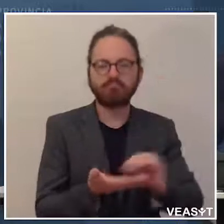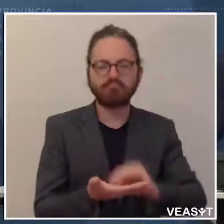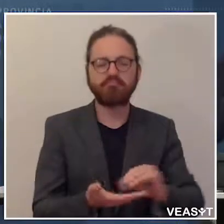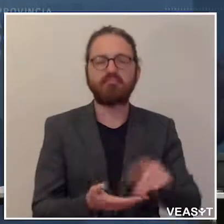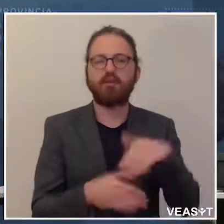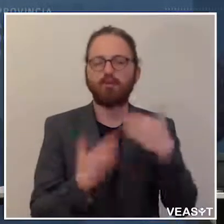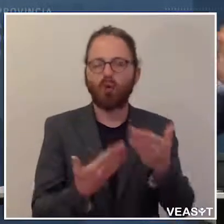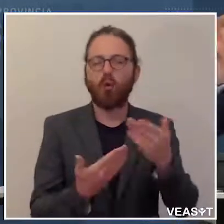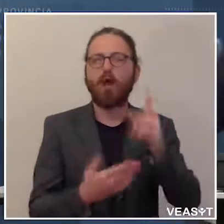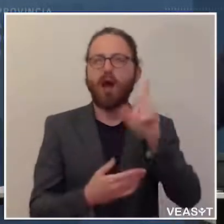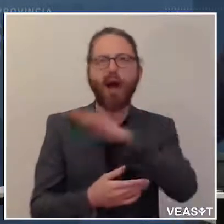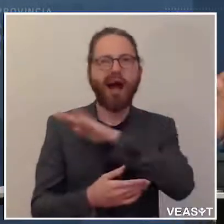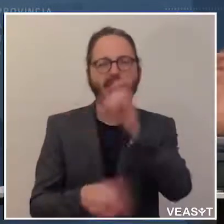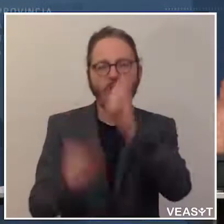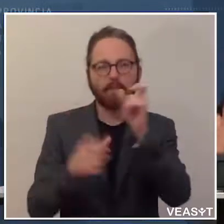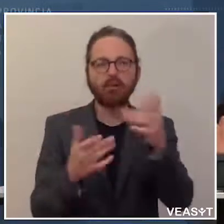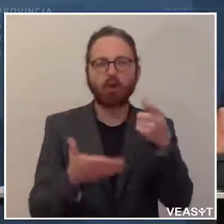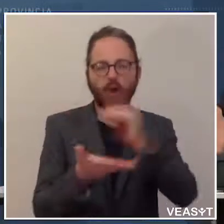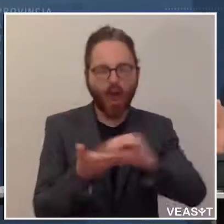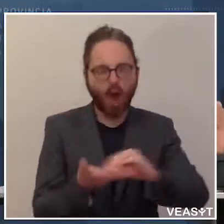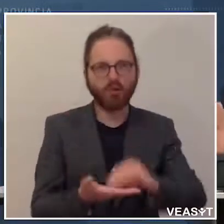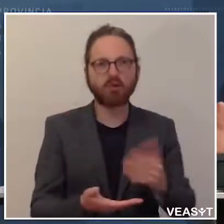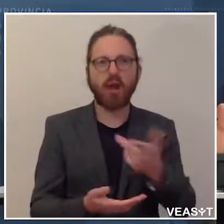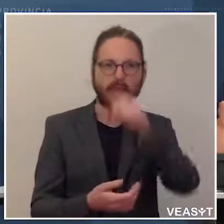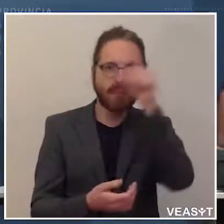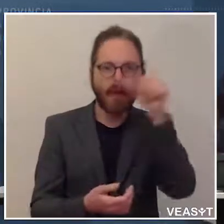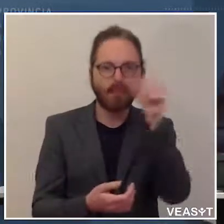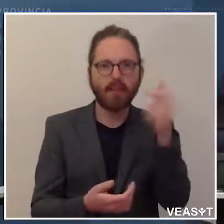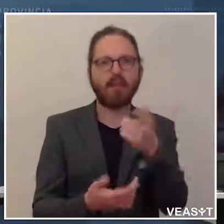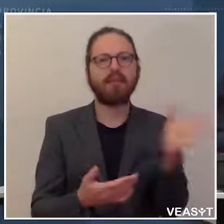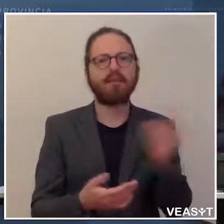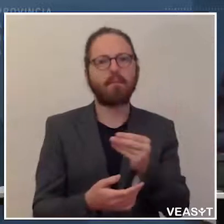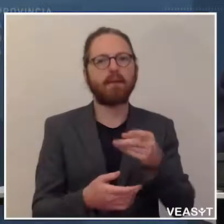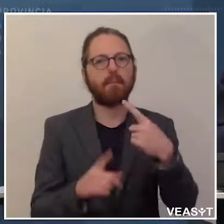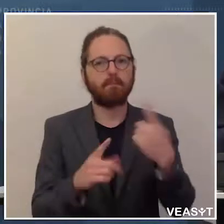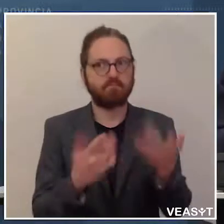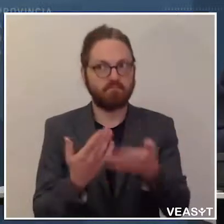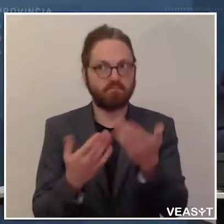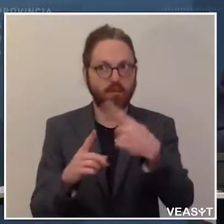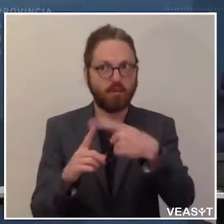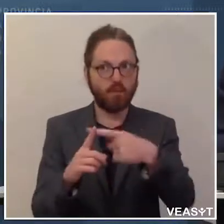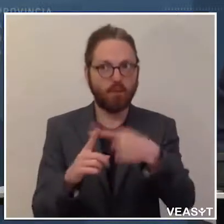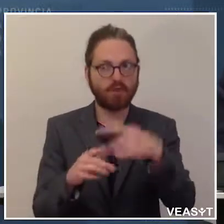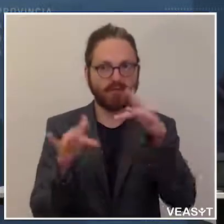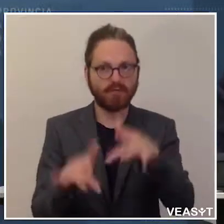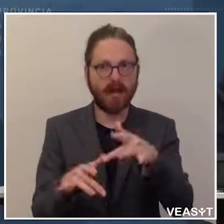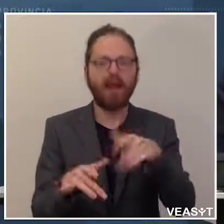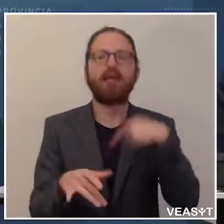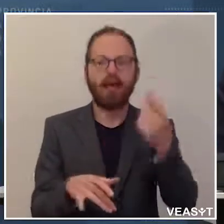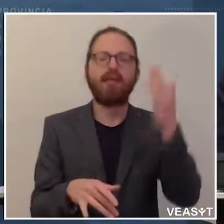viene di hendon house che simon smith veritas dispositivi wright che test